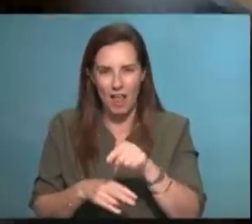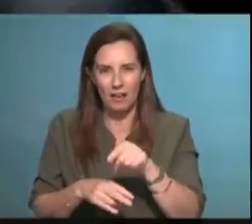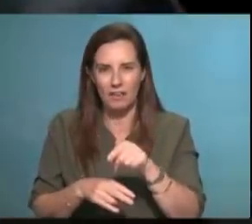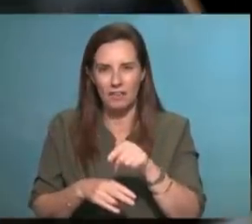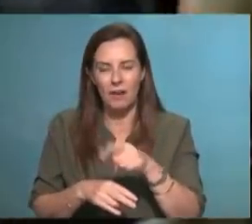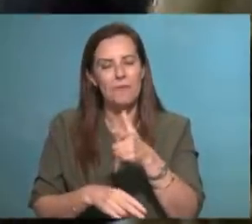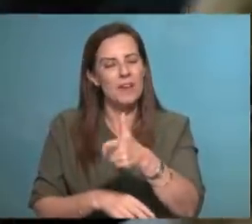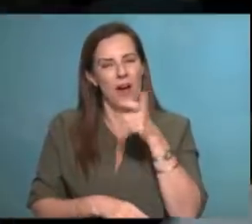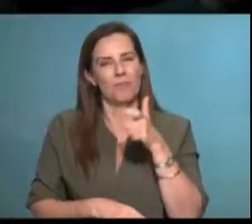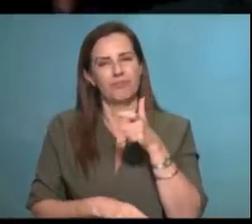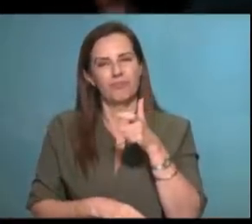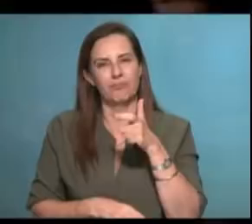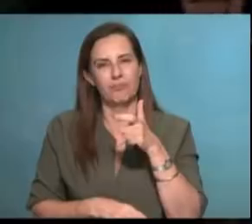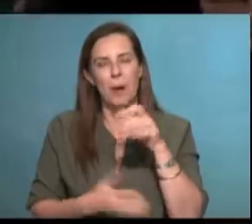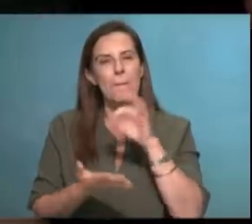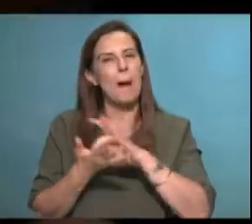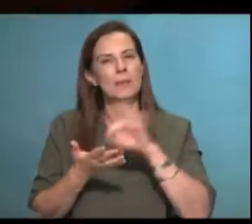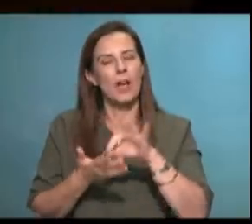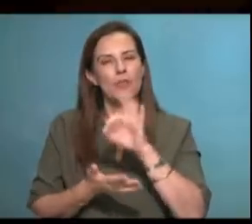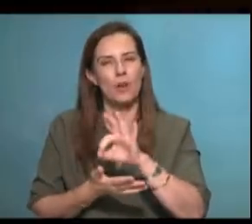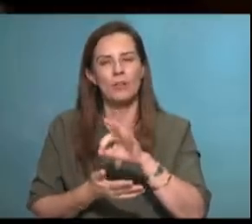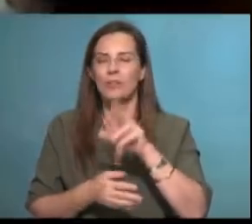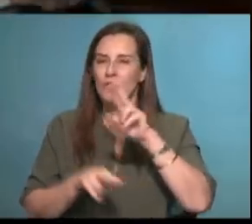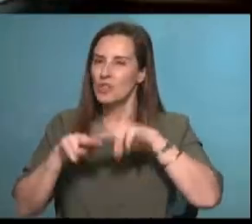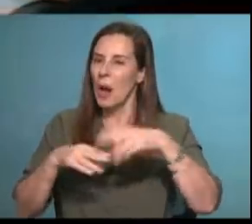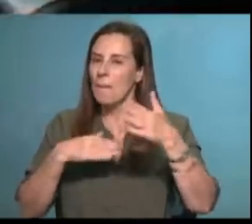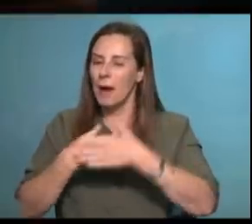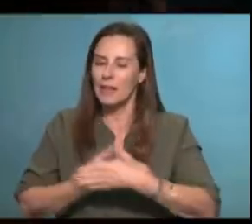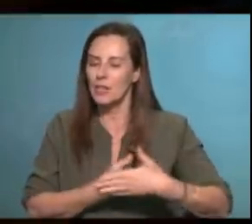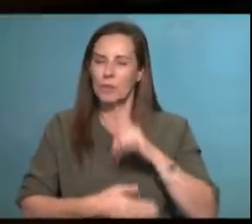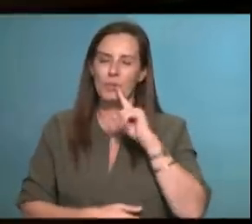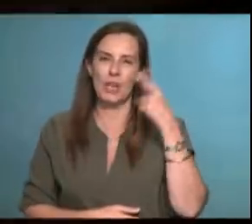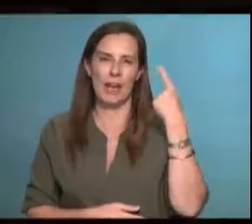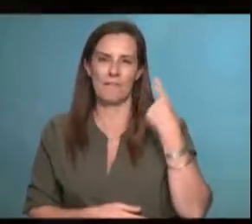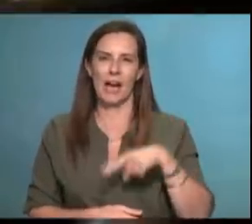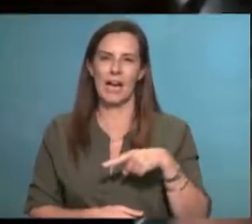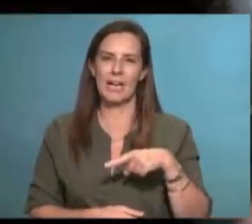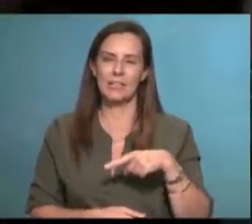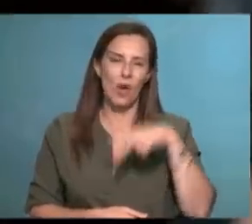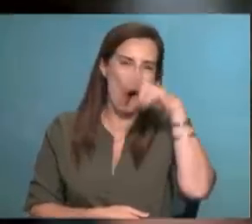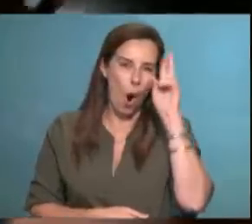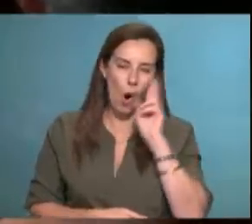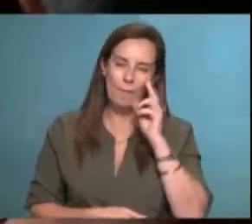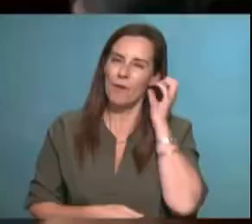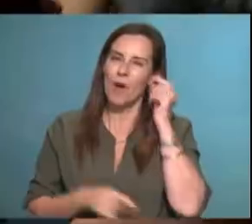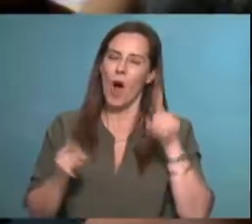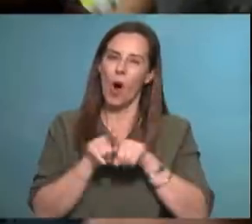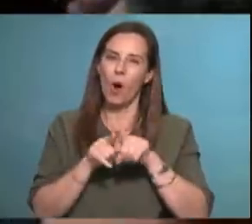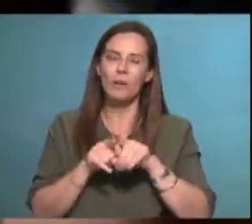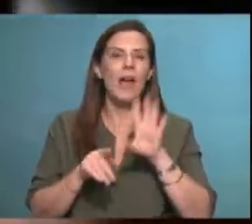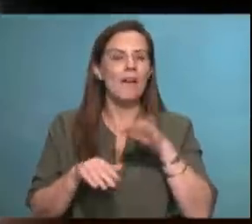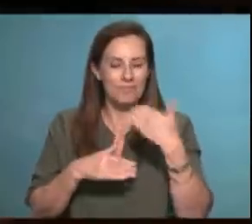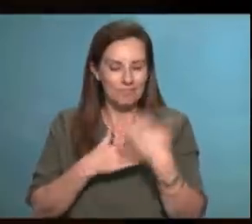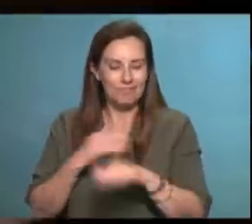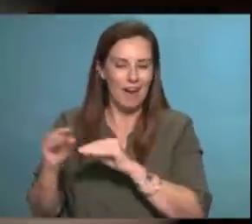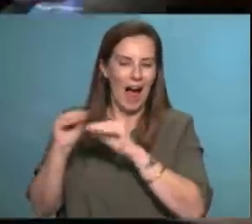בה למוות במשרדה. היא מניחה בעל, בן, תינוק בן שנה וחצי, הורים ואחות. באחרונה עברה עם בעלה